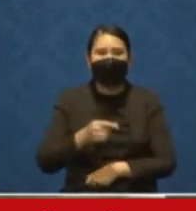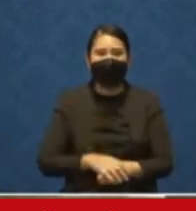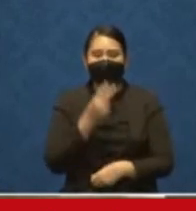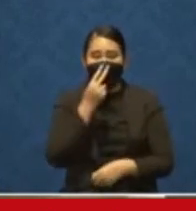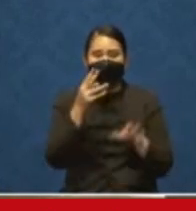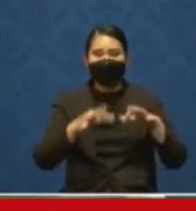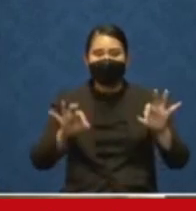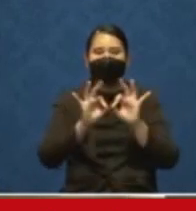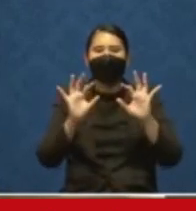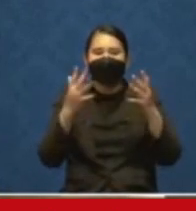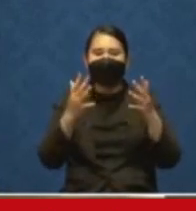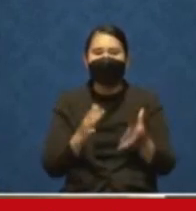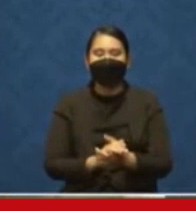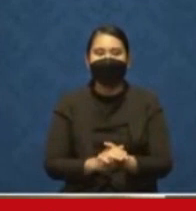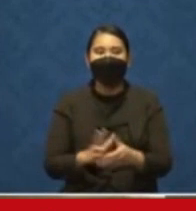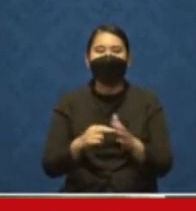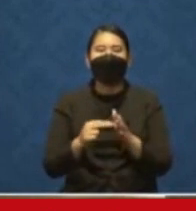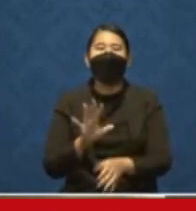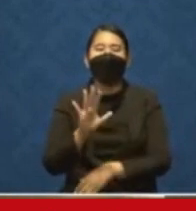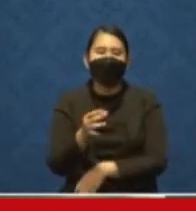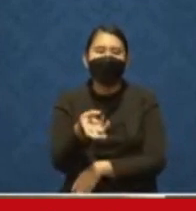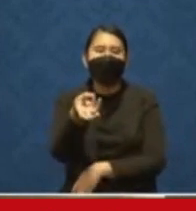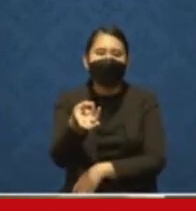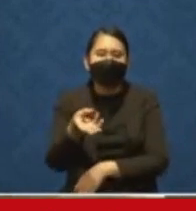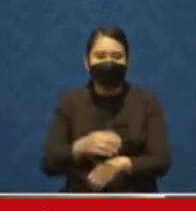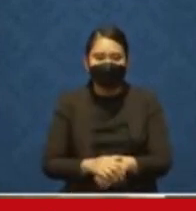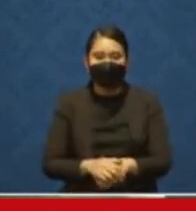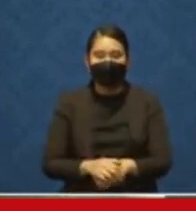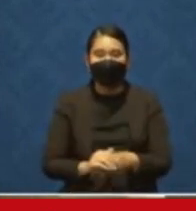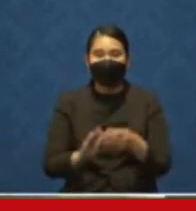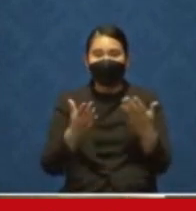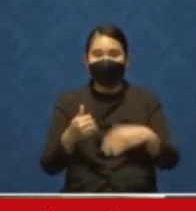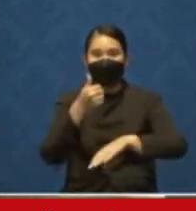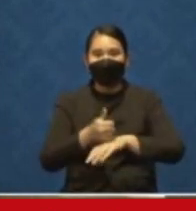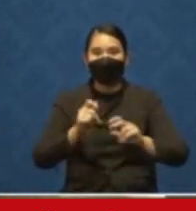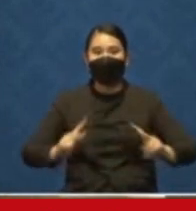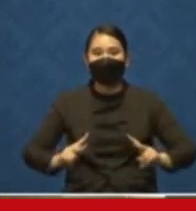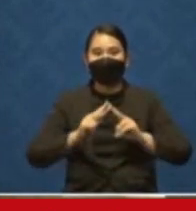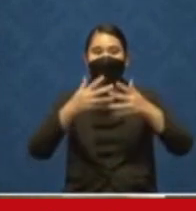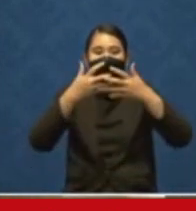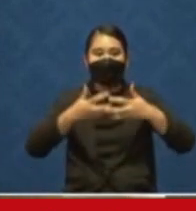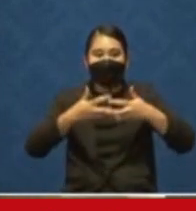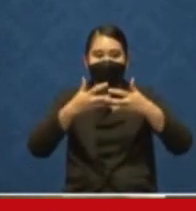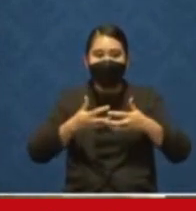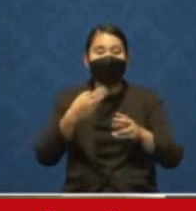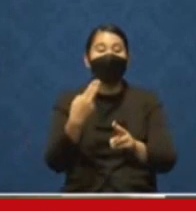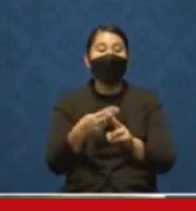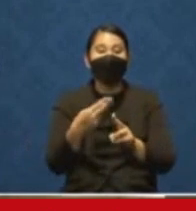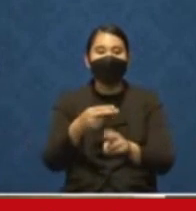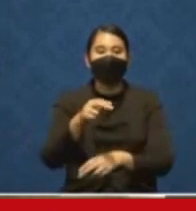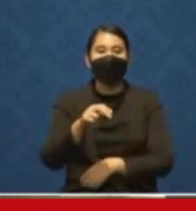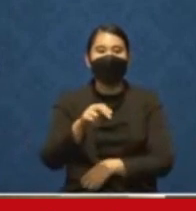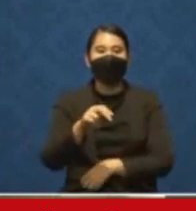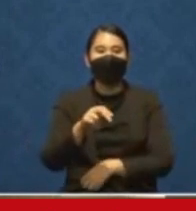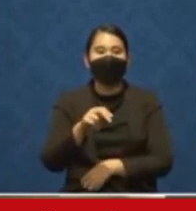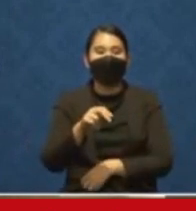นะโอ้นี่ไม่ได้พูดผมแจ้งแล้วมันพูดอย่างนั้นจริงๆไม่มีความสำคัญพูดไปหนึ่ง